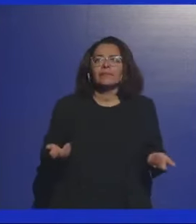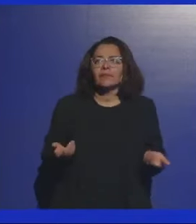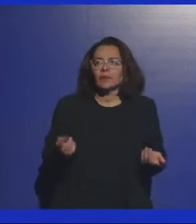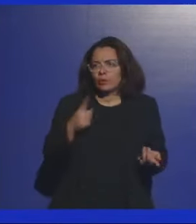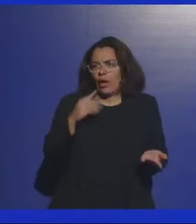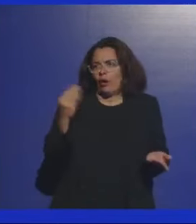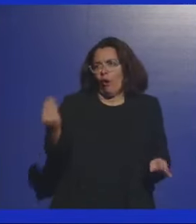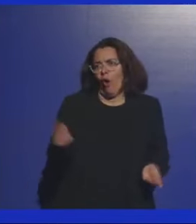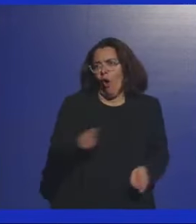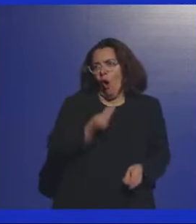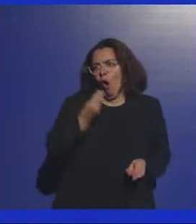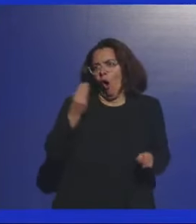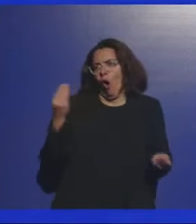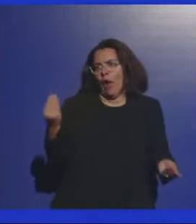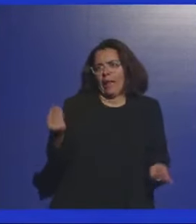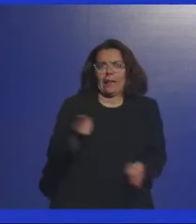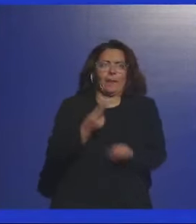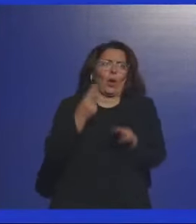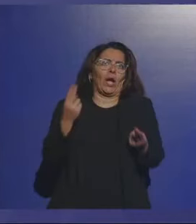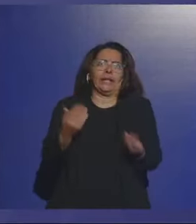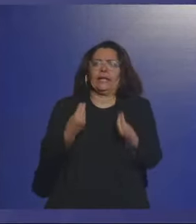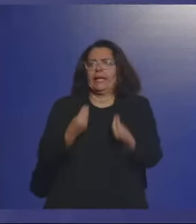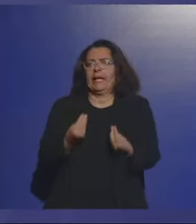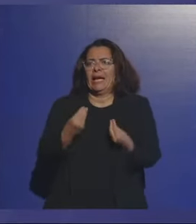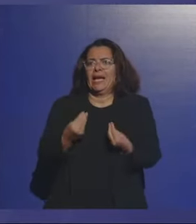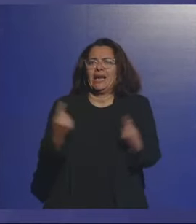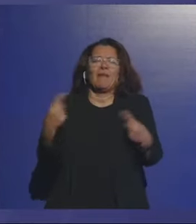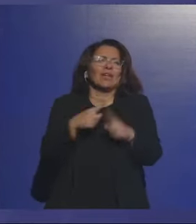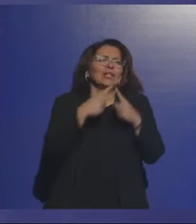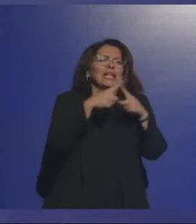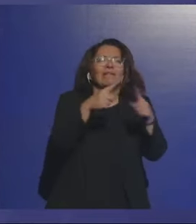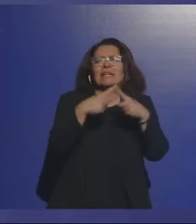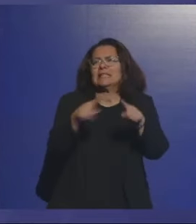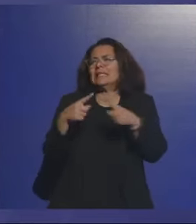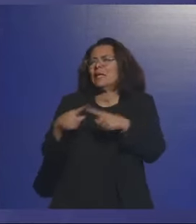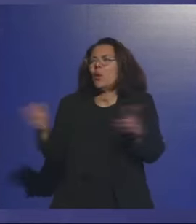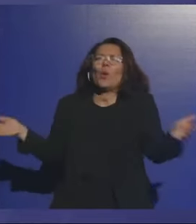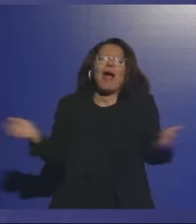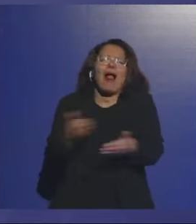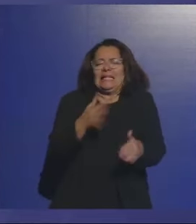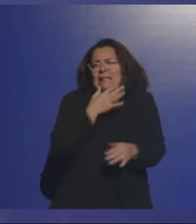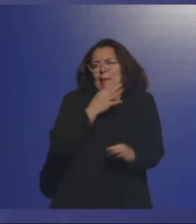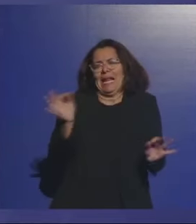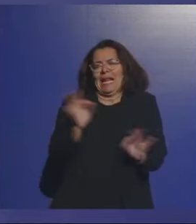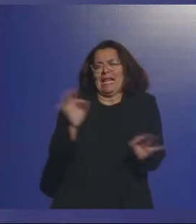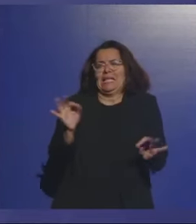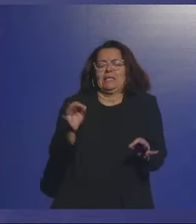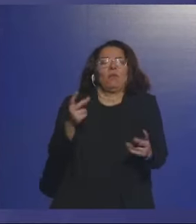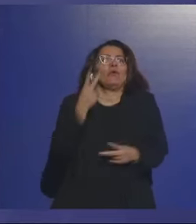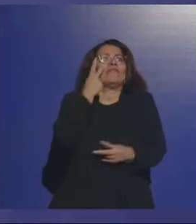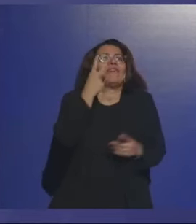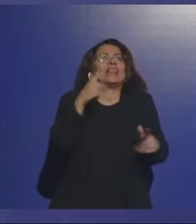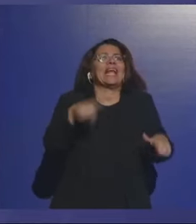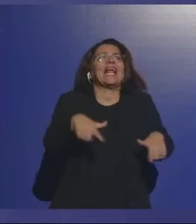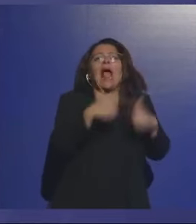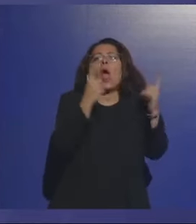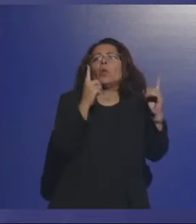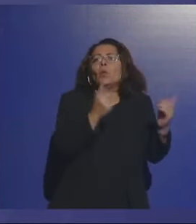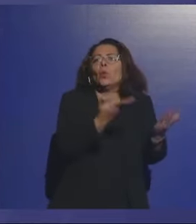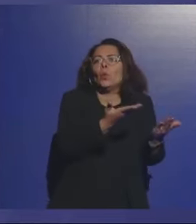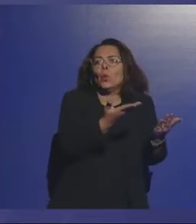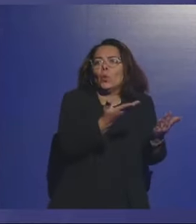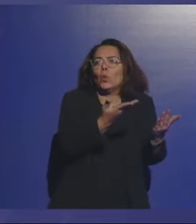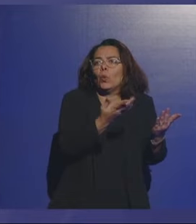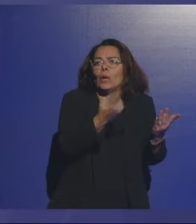è una noia mortale Ma ci sono tutti i tipi di diversità sono bellissimi la diversità della natura ci sono